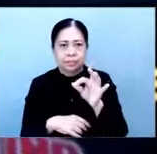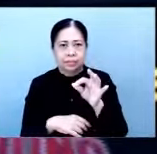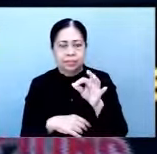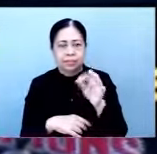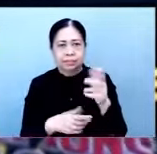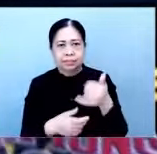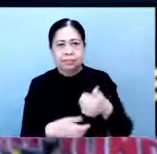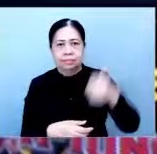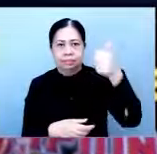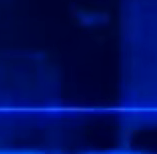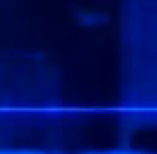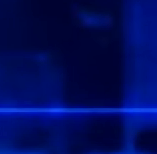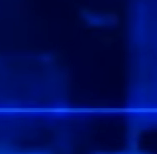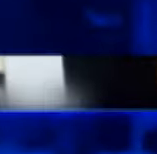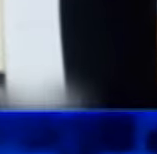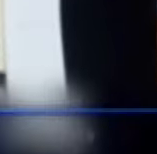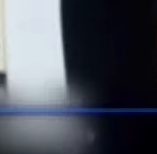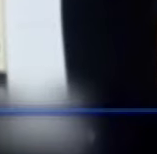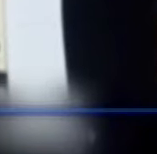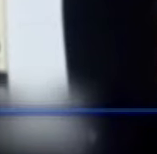ng San Miguel Beermen.